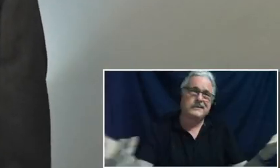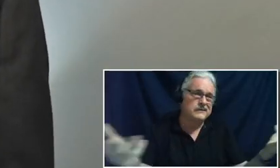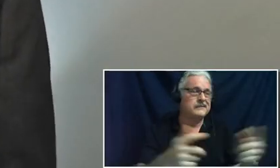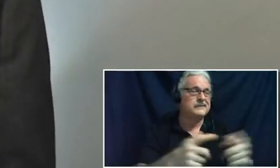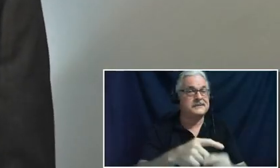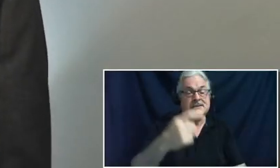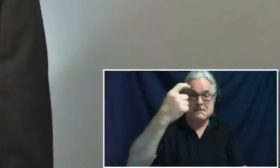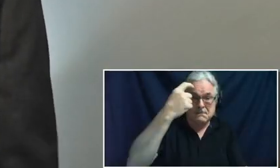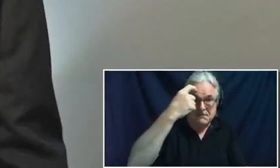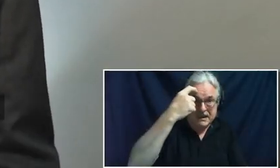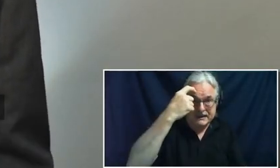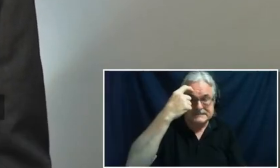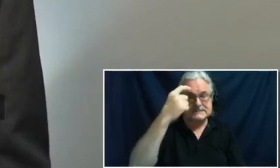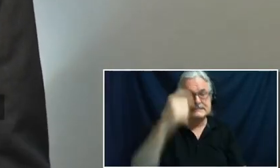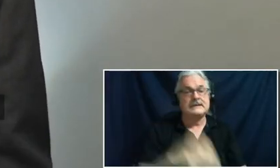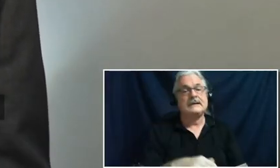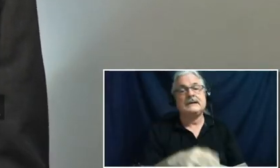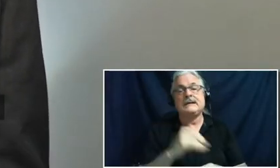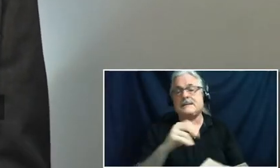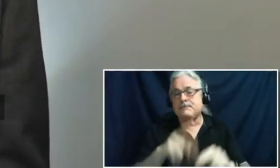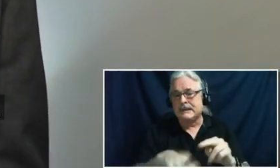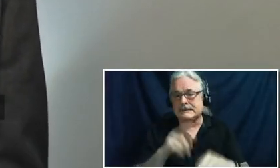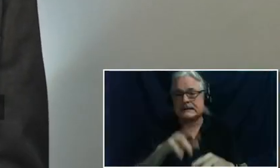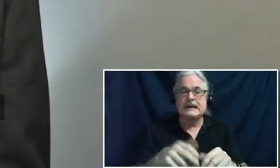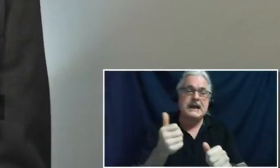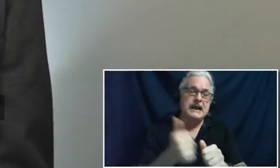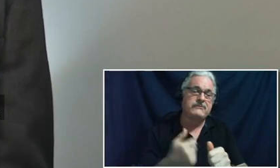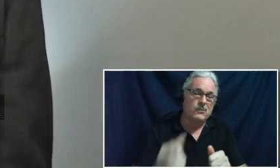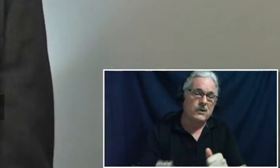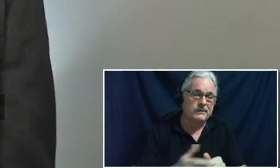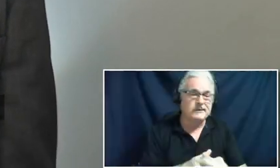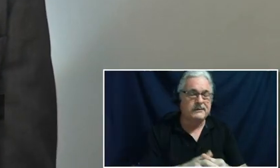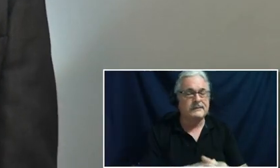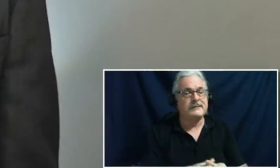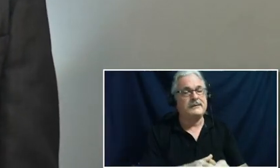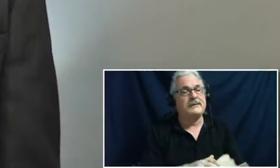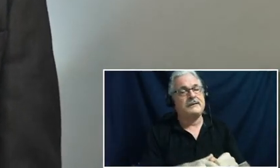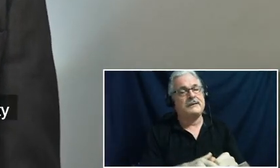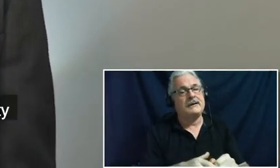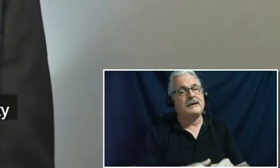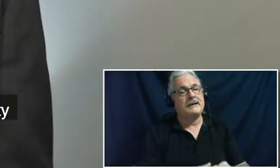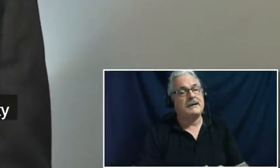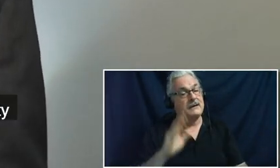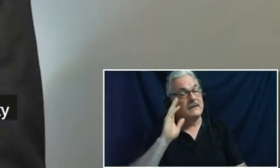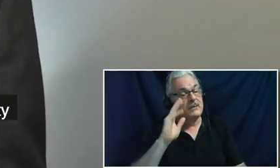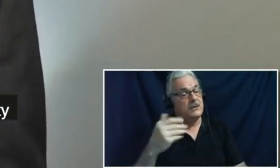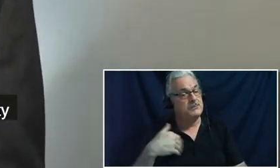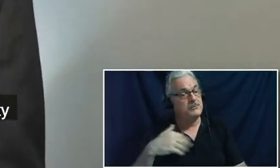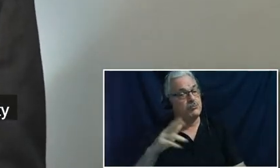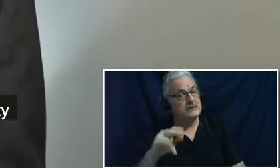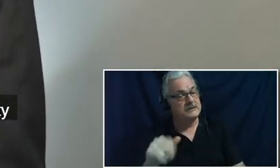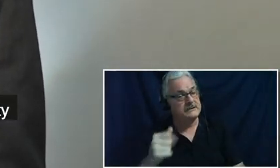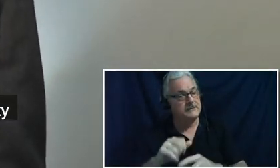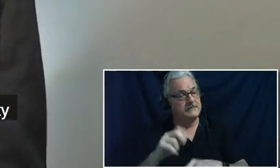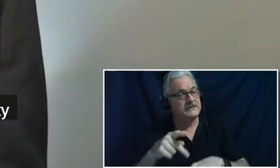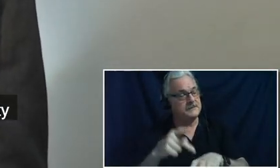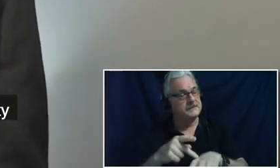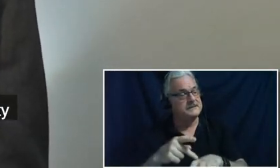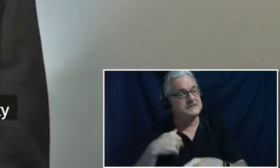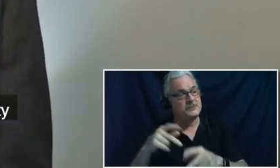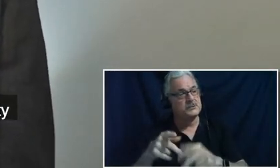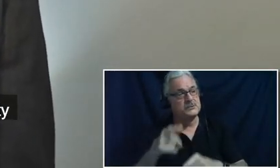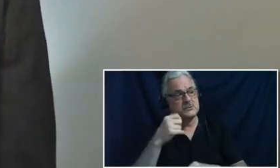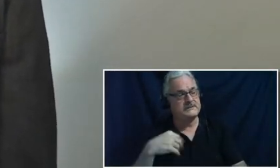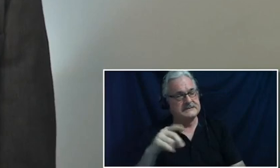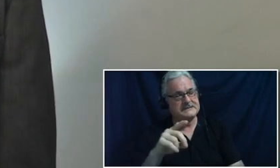esprits, les traditions, les bâtiments et les systèmes. La pandémie de la COVID-19 a mis en lumière les inégalités